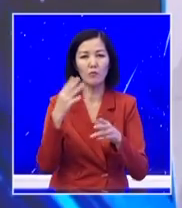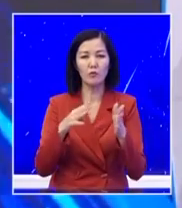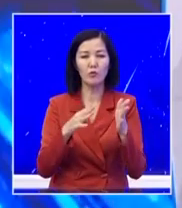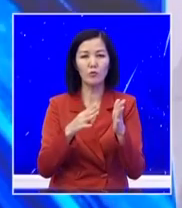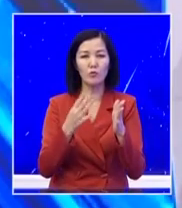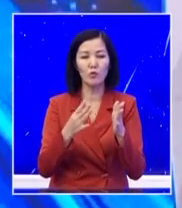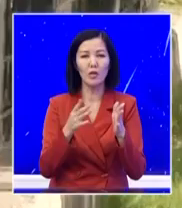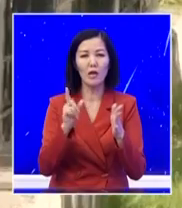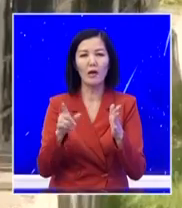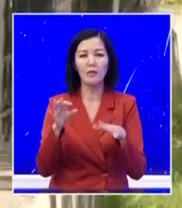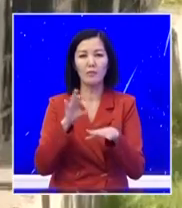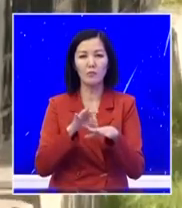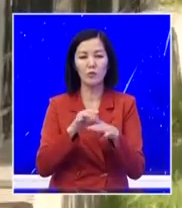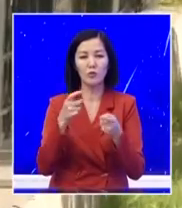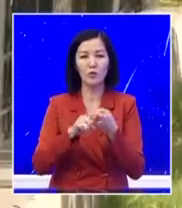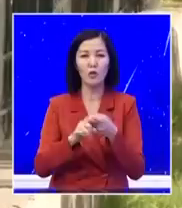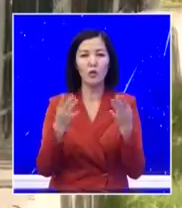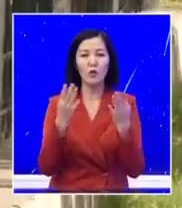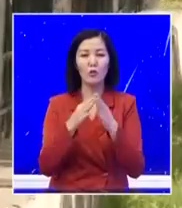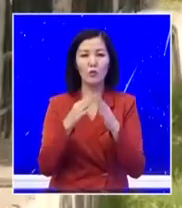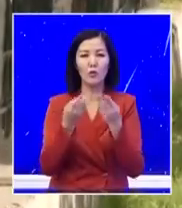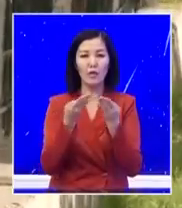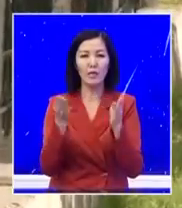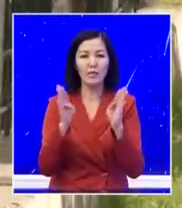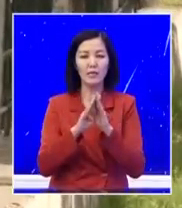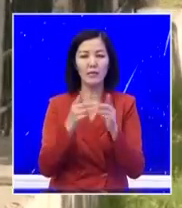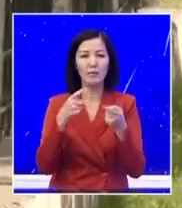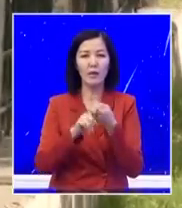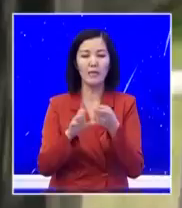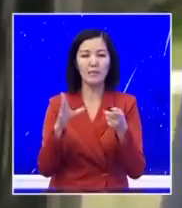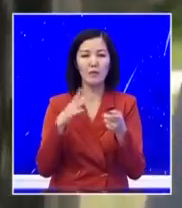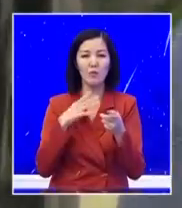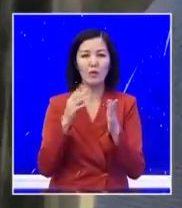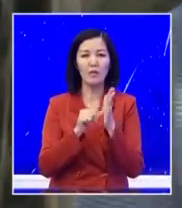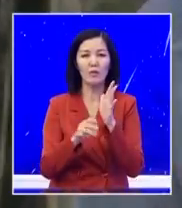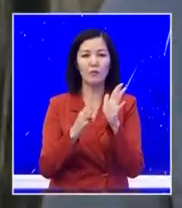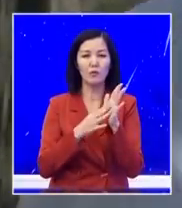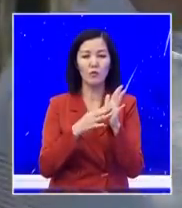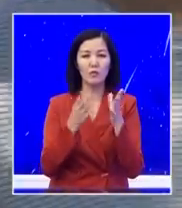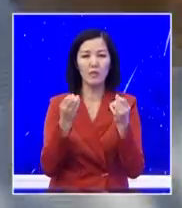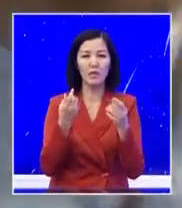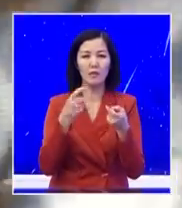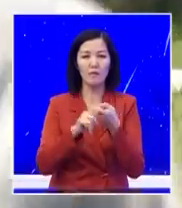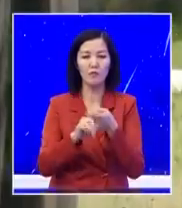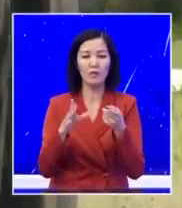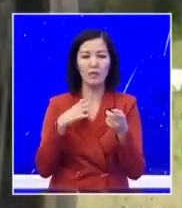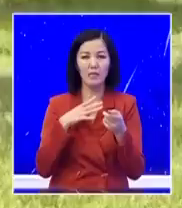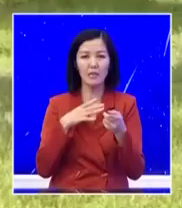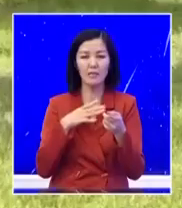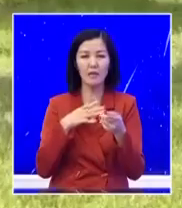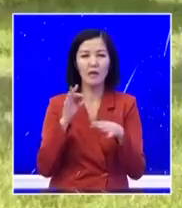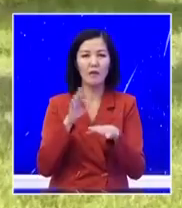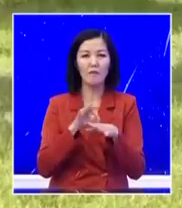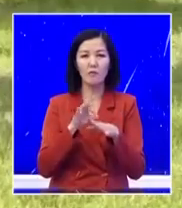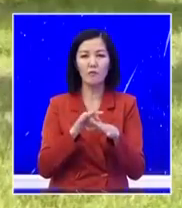жағдай тіркелді. Үй карантиніне оқшауланған адамдармен байланыста болған 69 тұрғыннан тағы вирус анықталды. Вирус